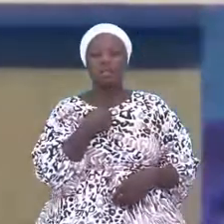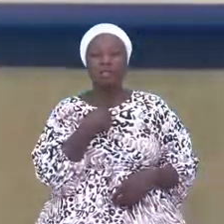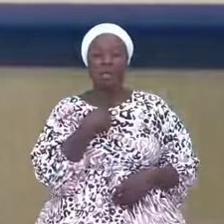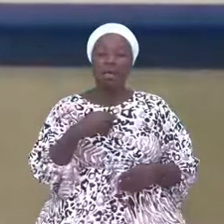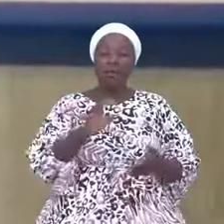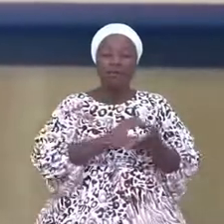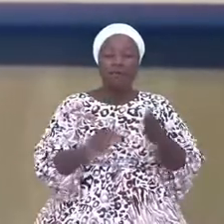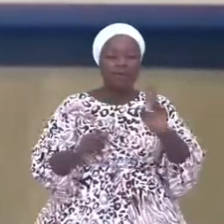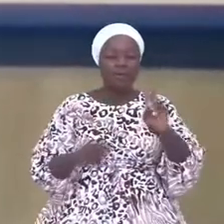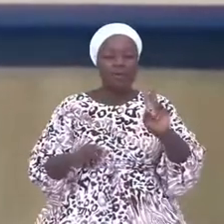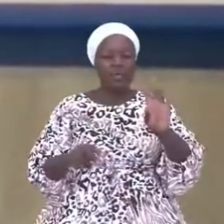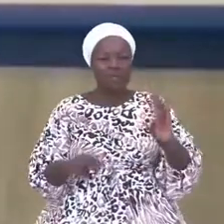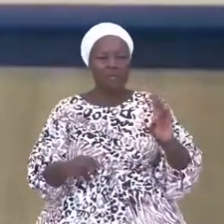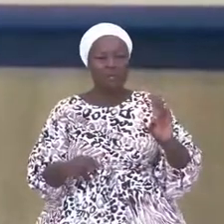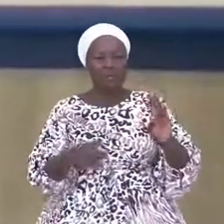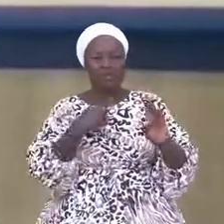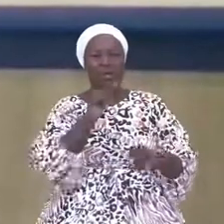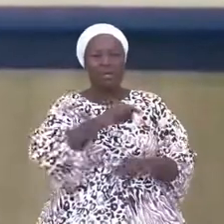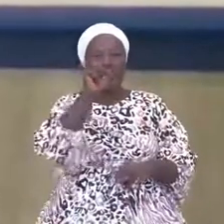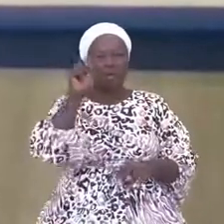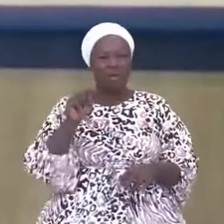l'eau pour leur soif.